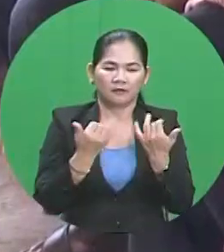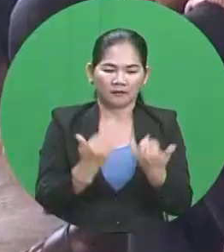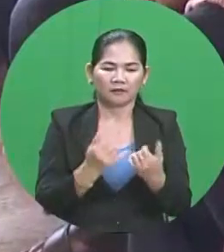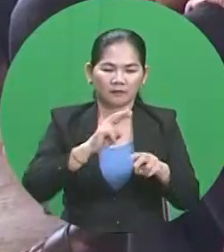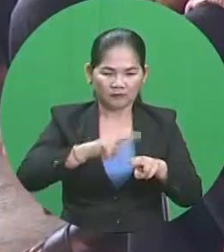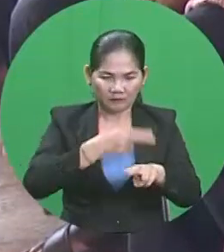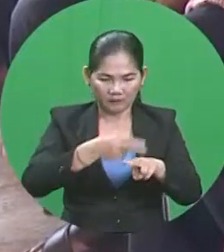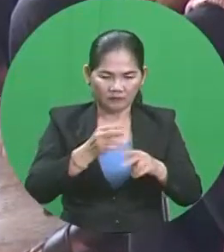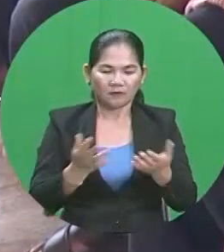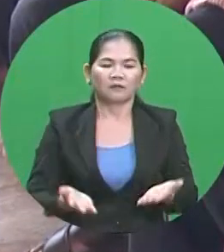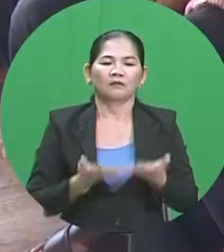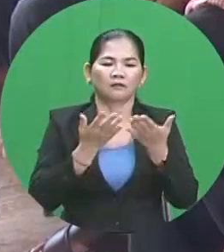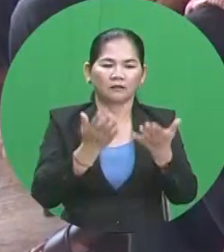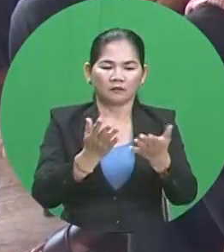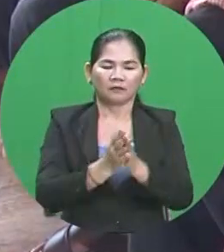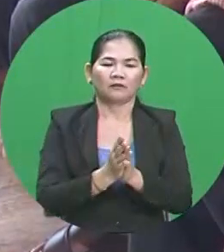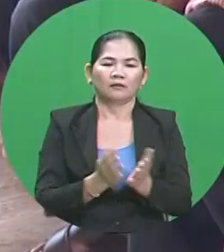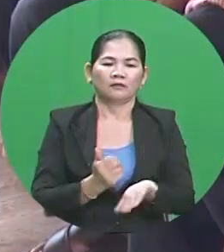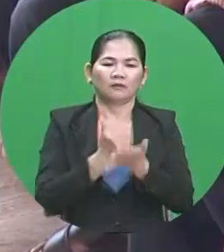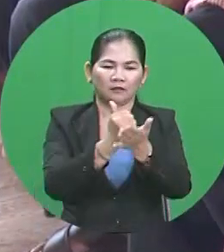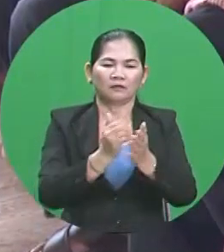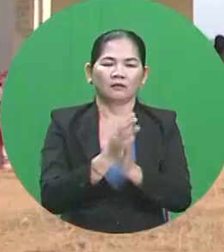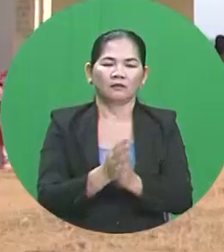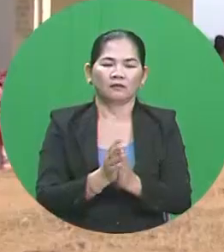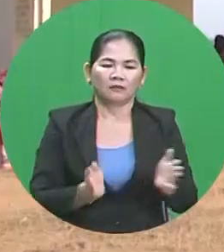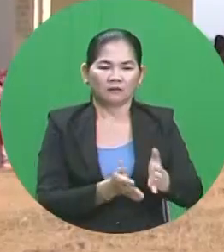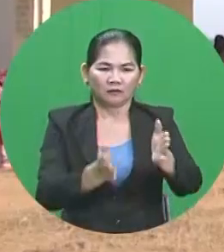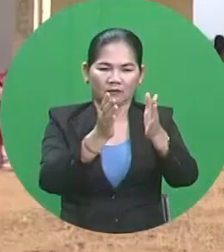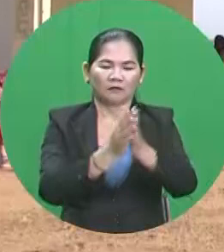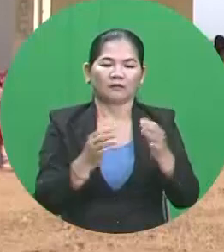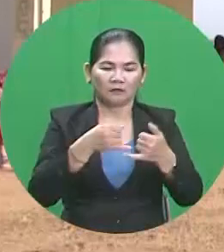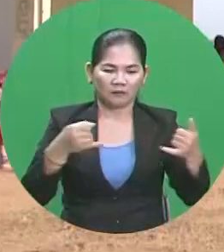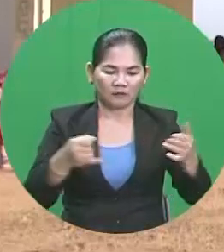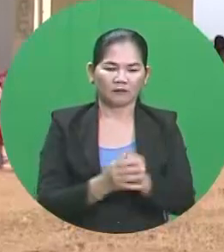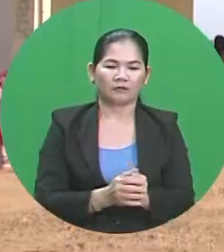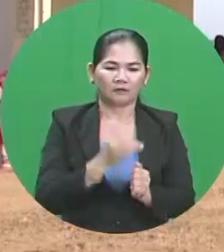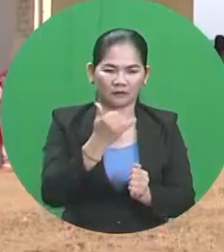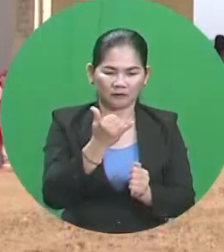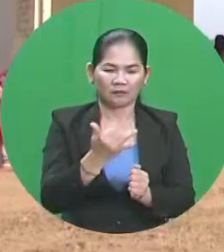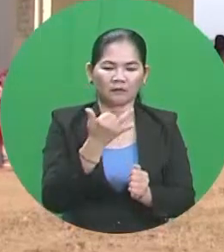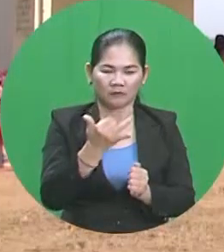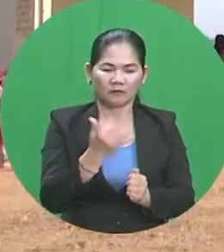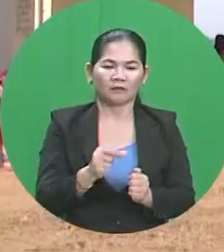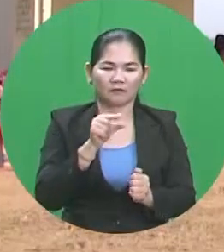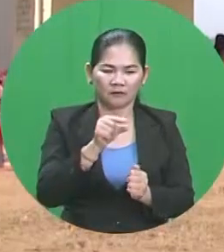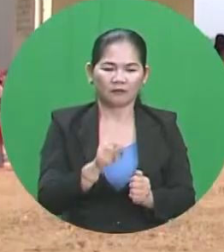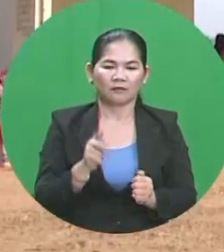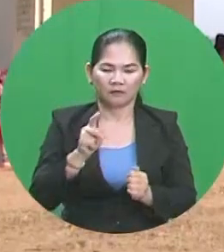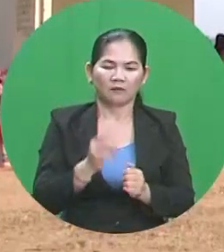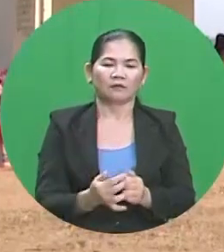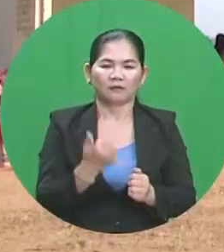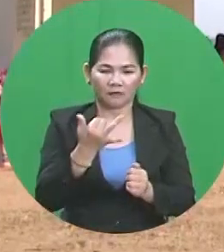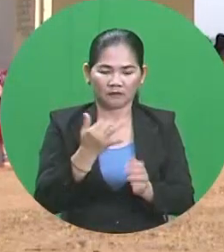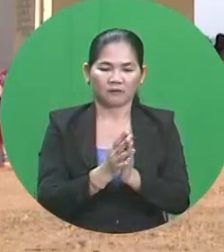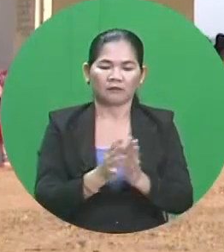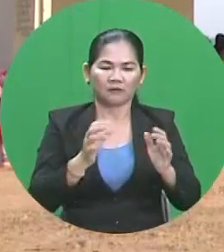ល់អំណោយដល់ថ្លៃថ្លាដោយជួយឧបត្ថម្ភការកសាងផ្លូវបេតុងមួយខ្សែប្រវែង7គីឡូម៉ែត្រនិងទទឹង7